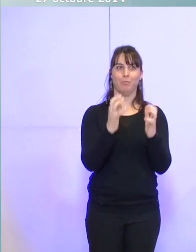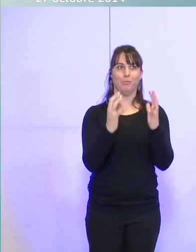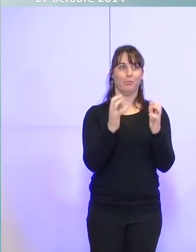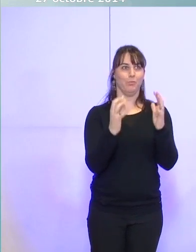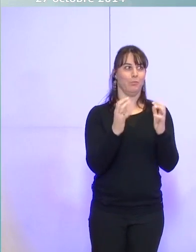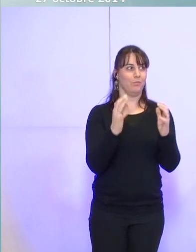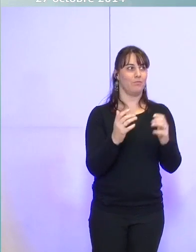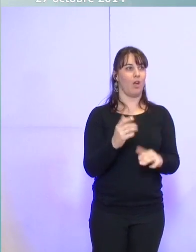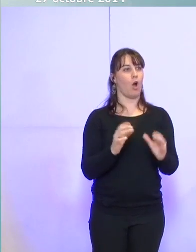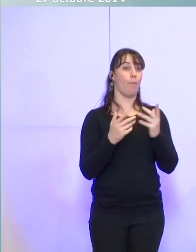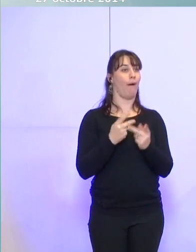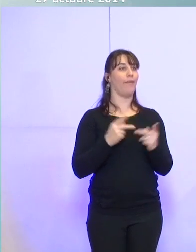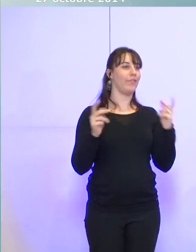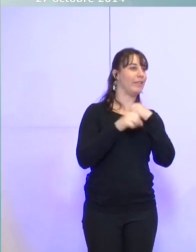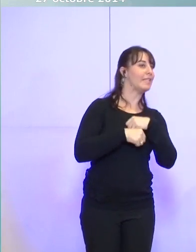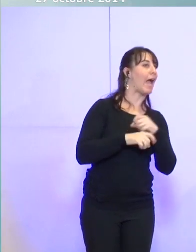Mais très discrètement.